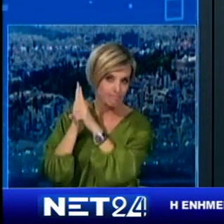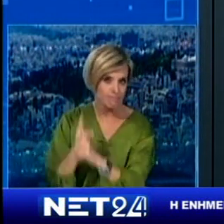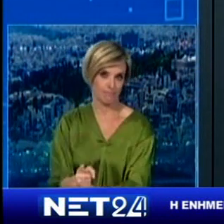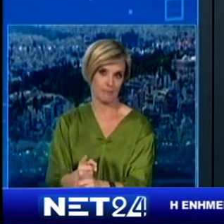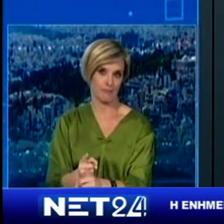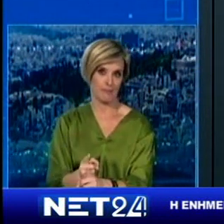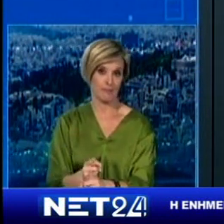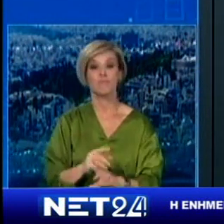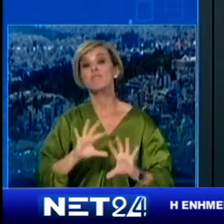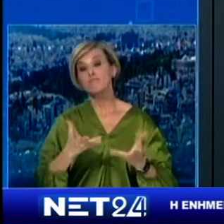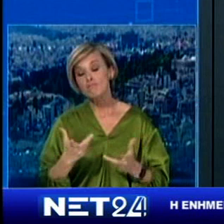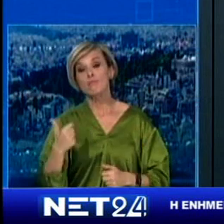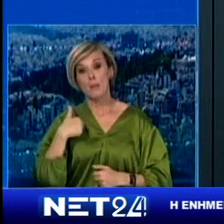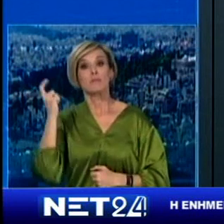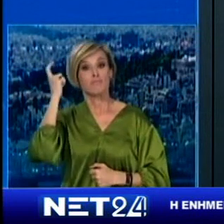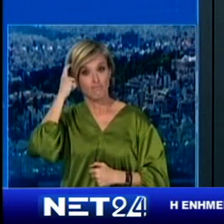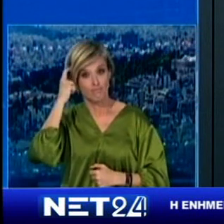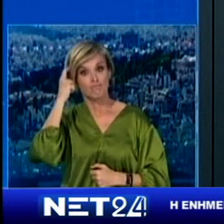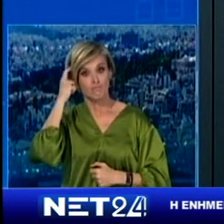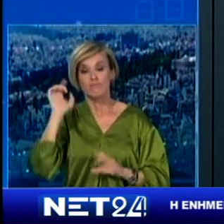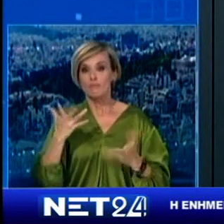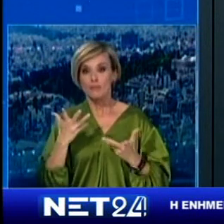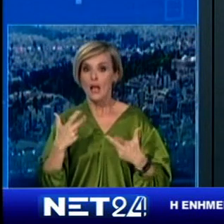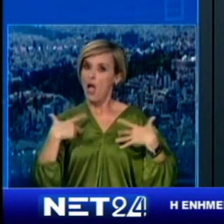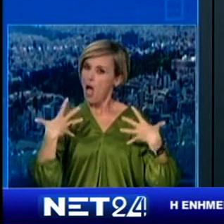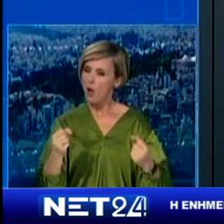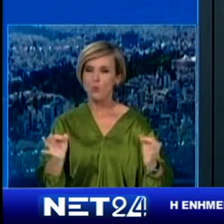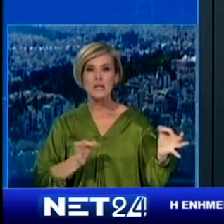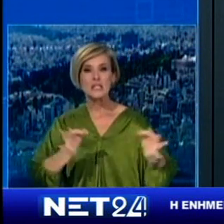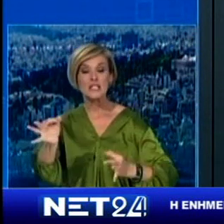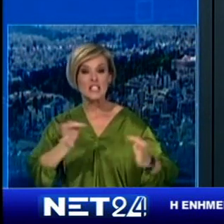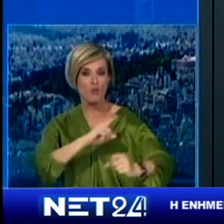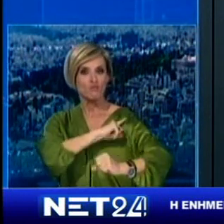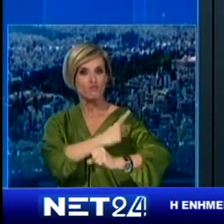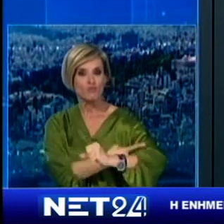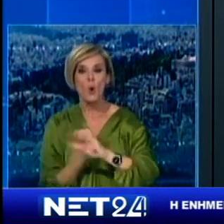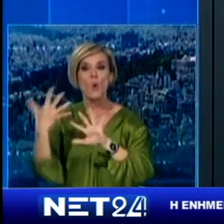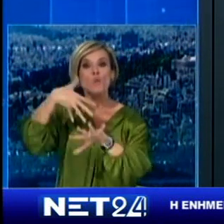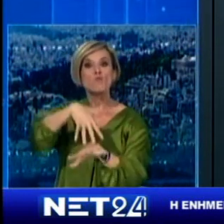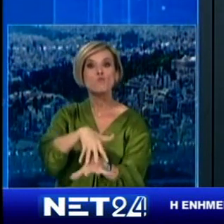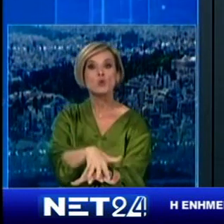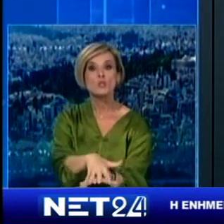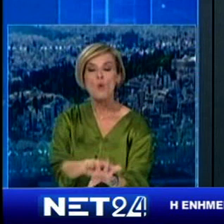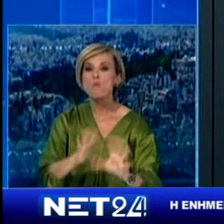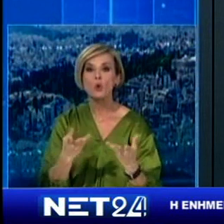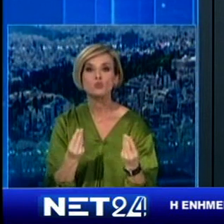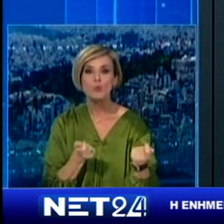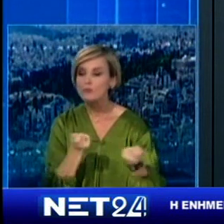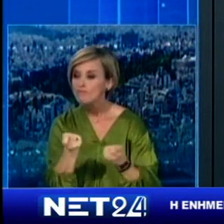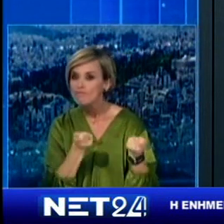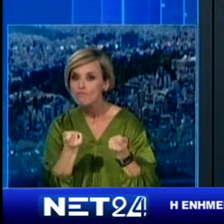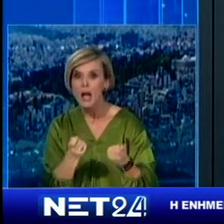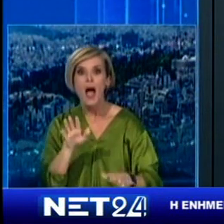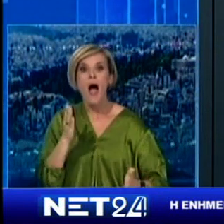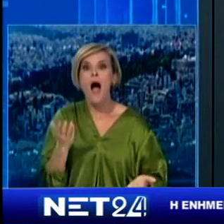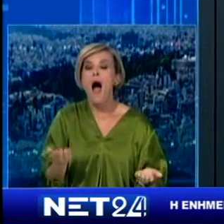όπως έχει γίνει αντιληπτό, το σχέδιο μας είναι δυναμικό, καθώς εξελίσσεται και προσαρμόζεται στα δεδομένα που καλούμαστε να αντιμετωπίσουμε σε κάθε φάση αυτής